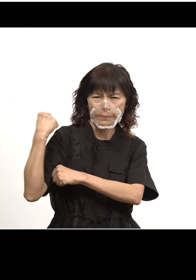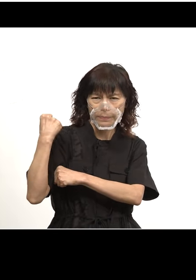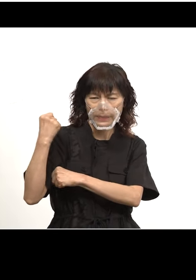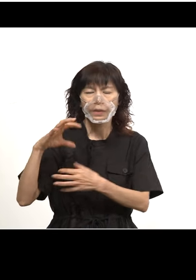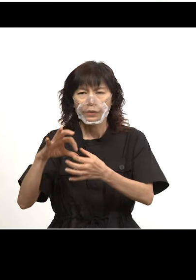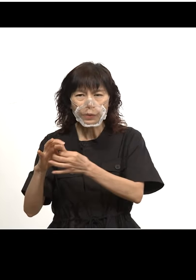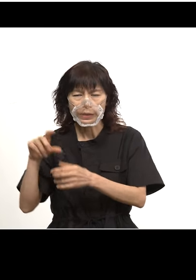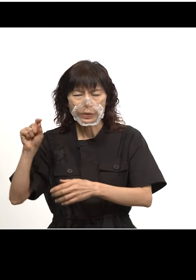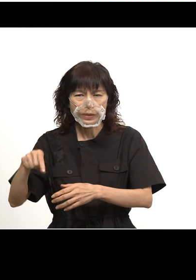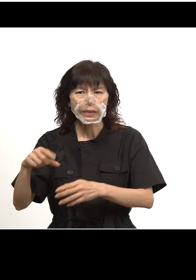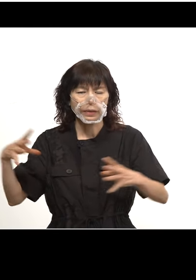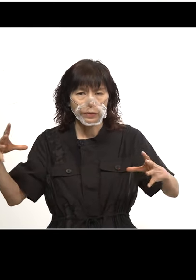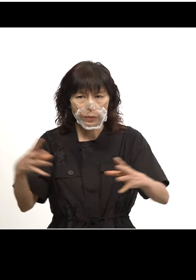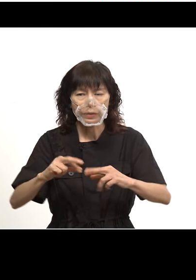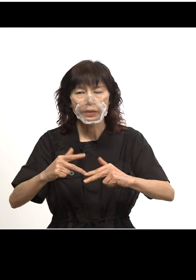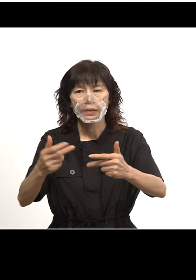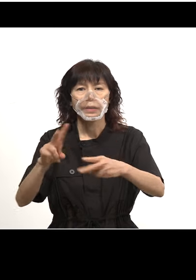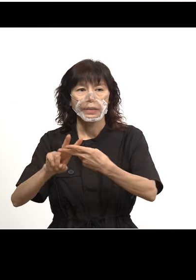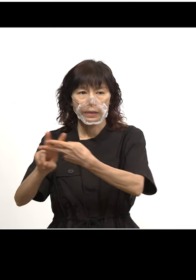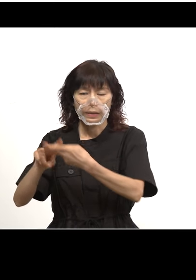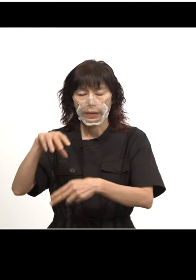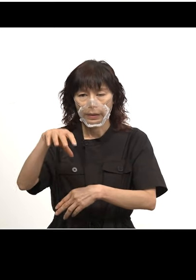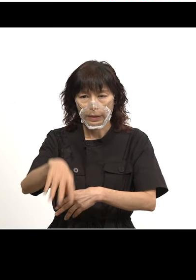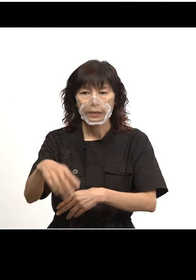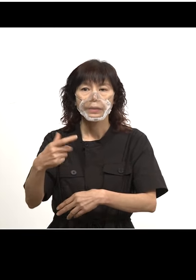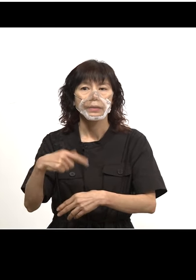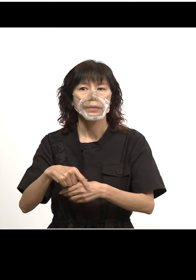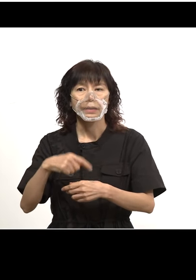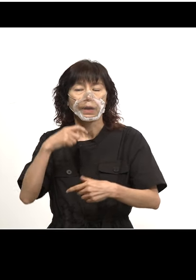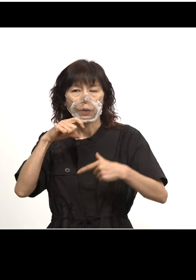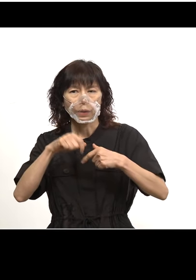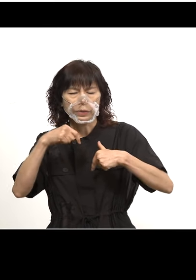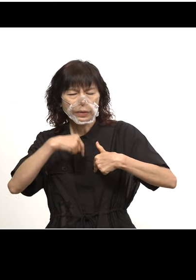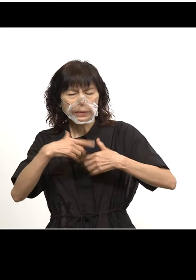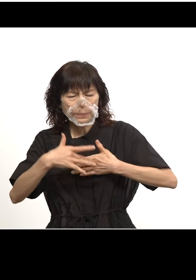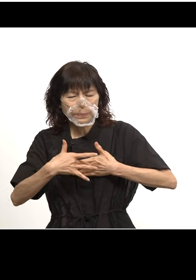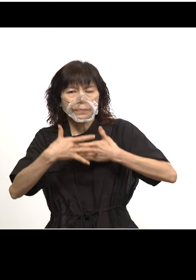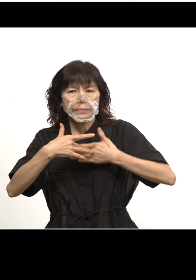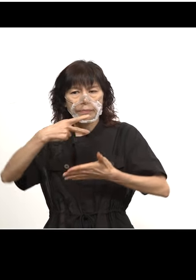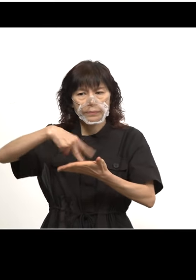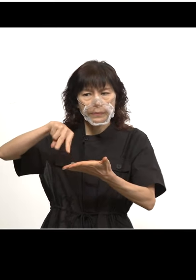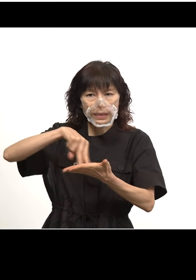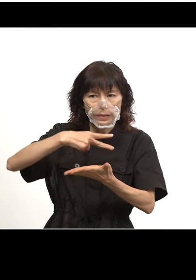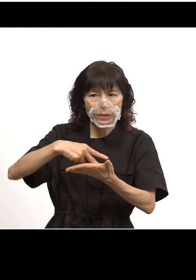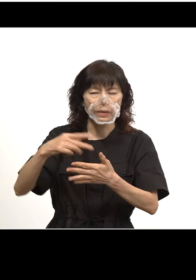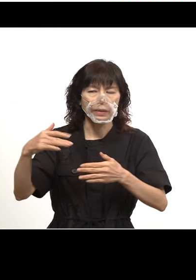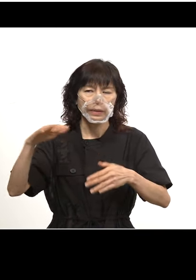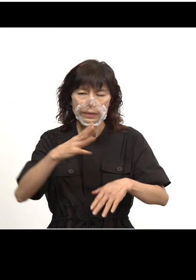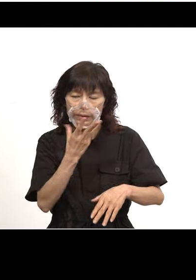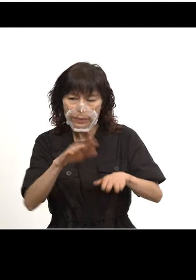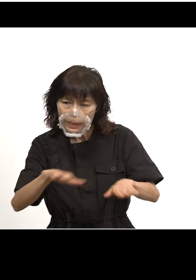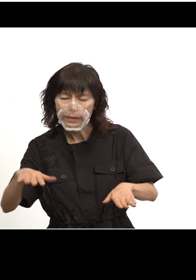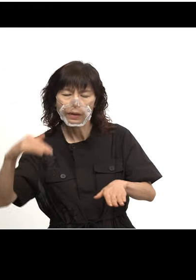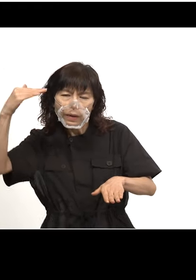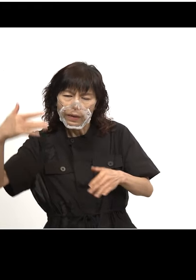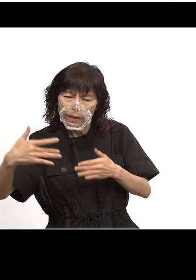共融發展，在亞洲地區少有同時研習新意內導研究、舞動所能、親子接觸、接